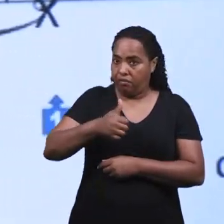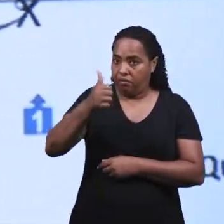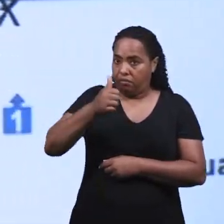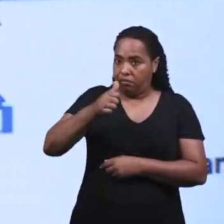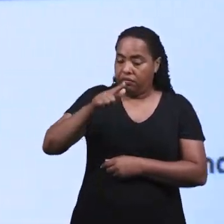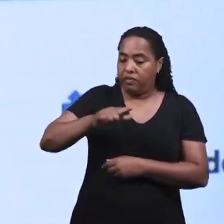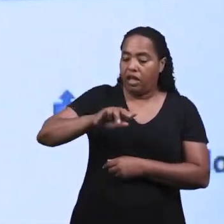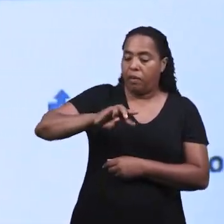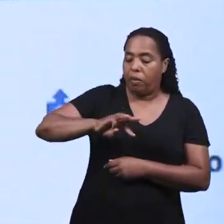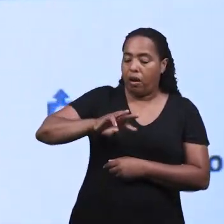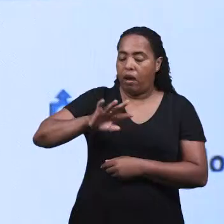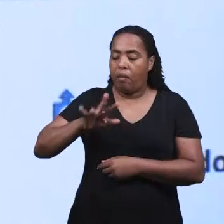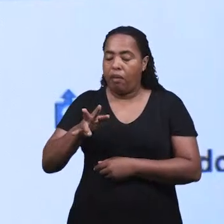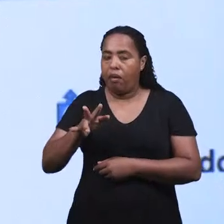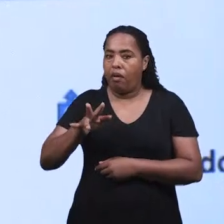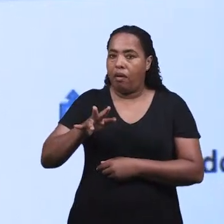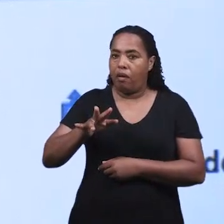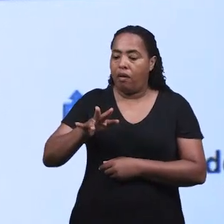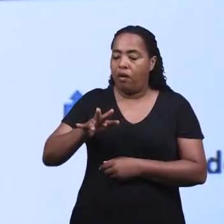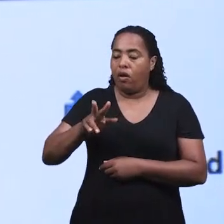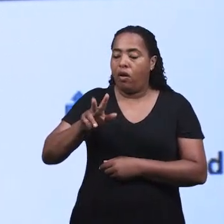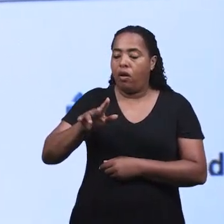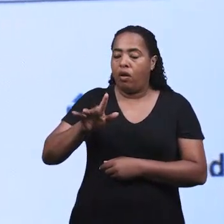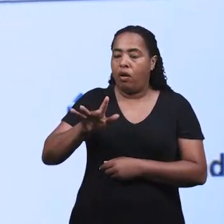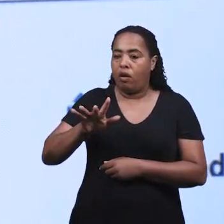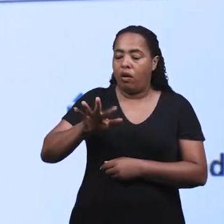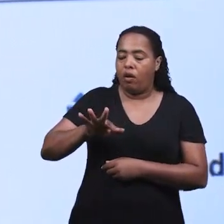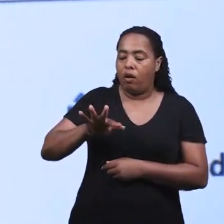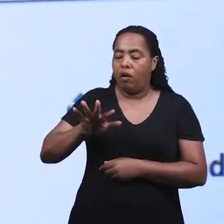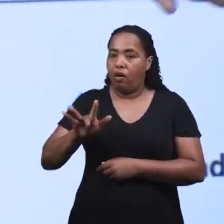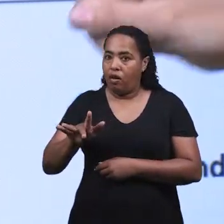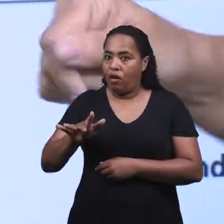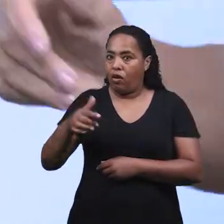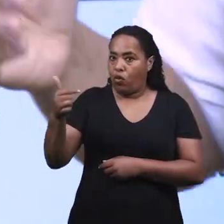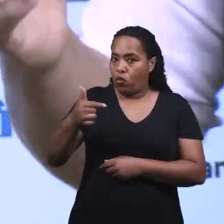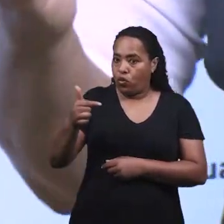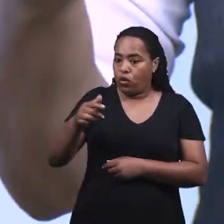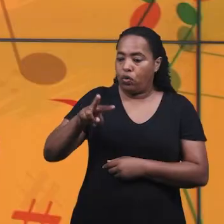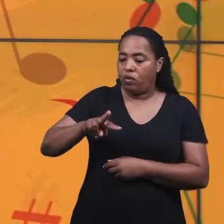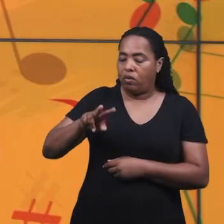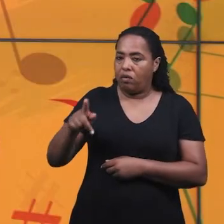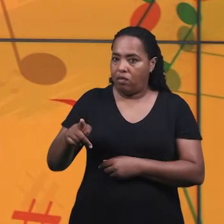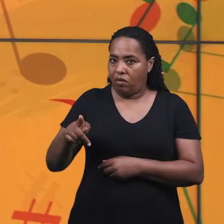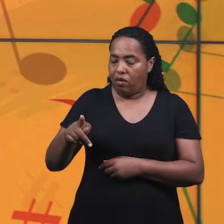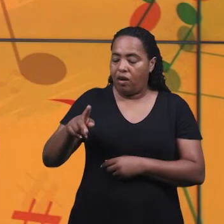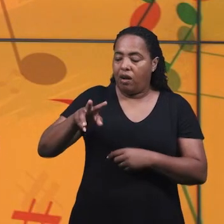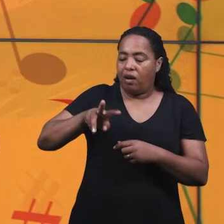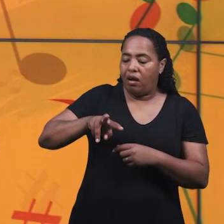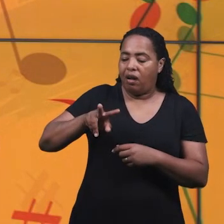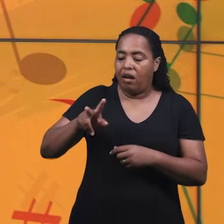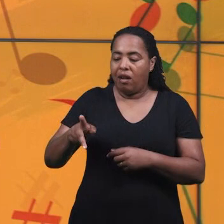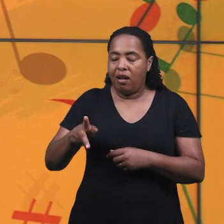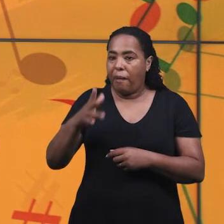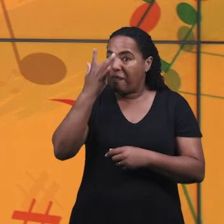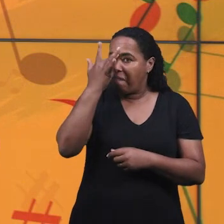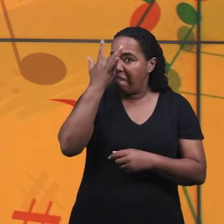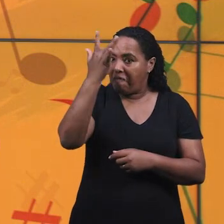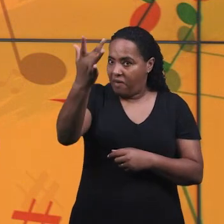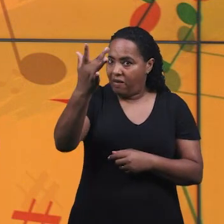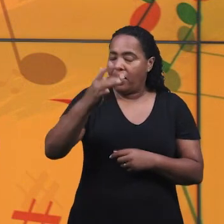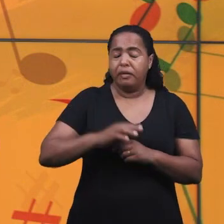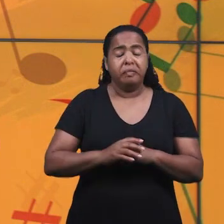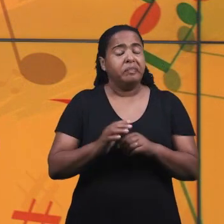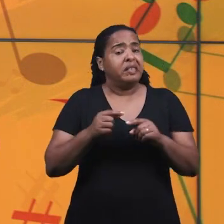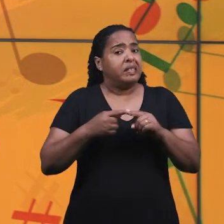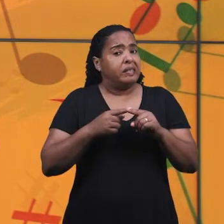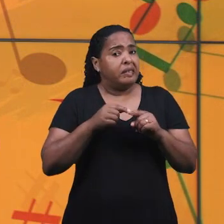doigt 1, et on va changer vers le Fa, vers le deuxième doigt. Cette doigté que je vous ai suggérée ici,